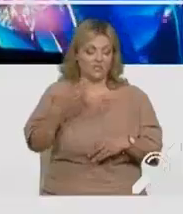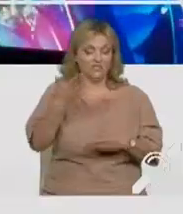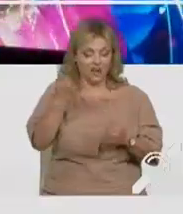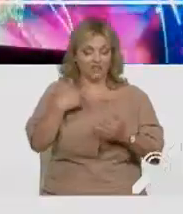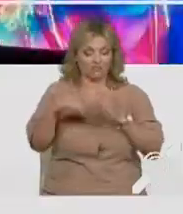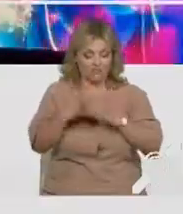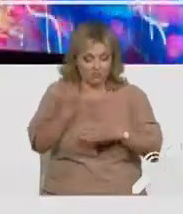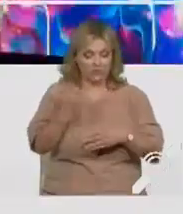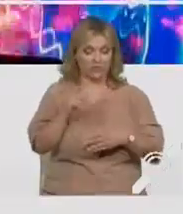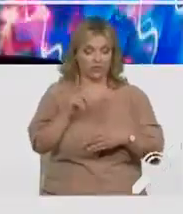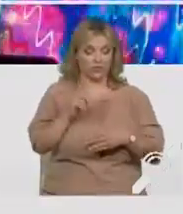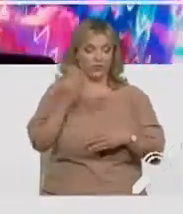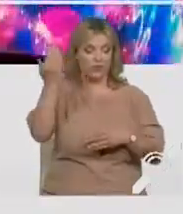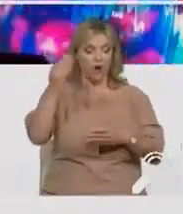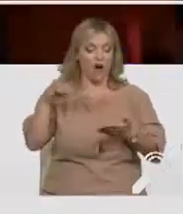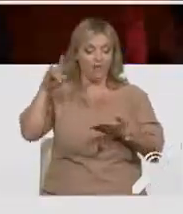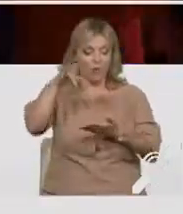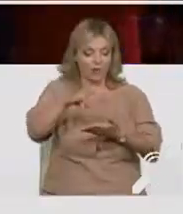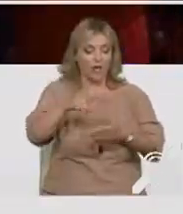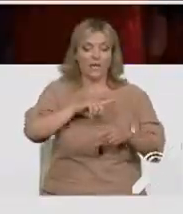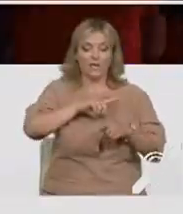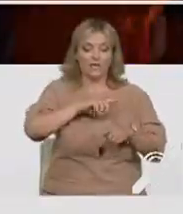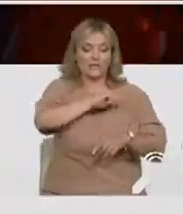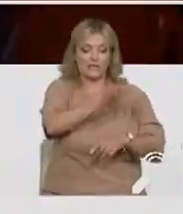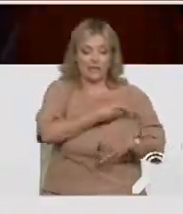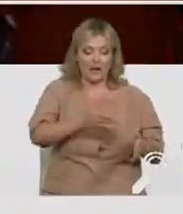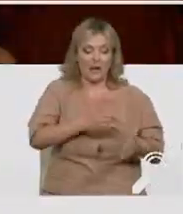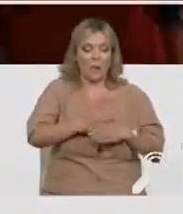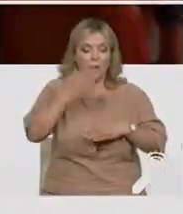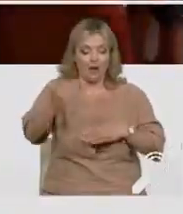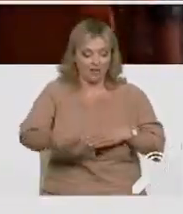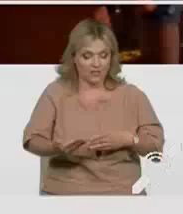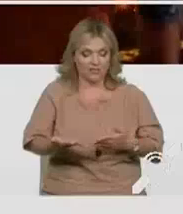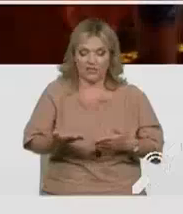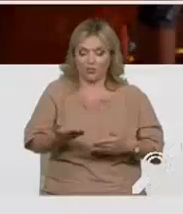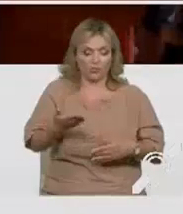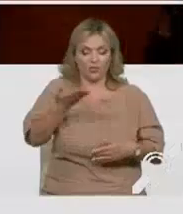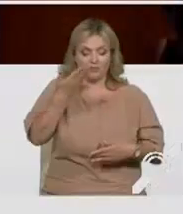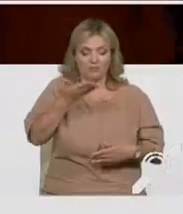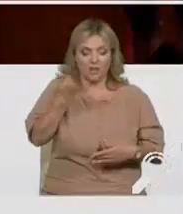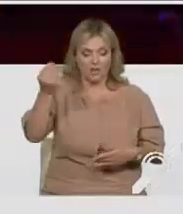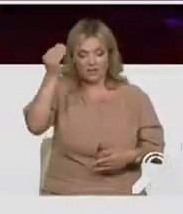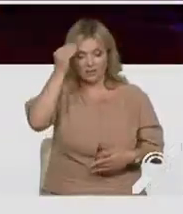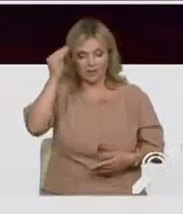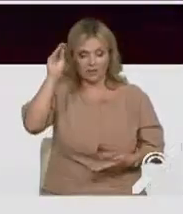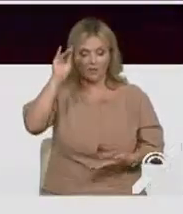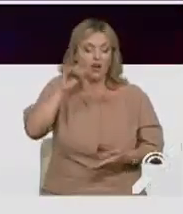mai super atmosferă, mi-a plăcut enorm de mult. Artiștii au fost pe măsură, a fost totul